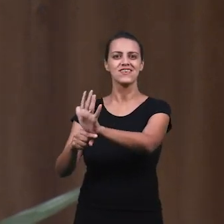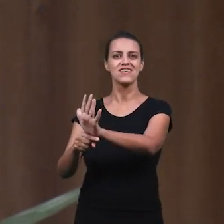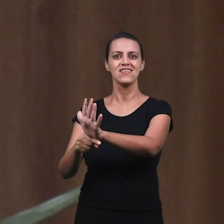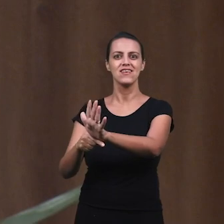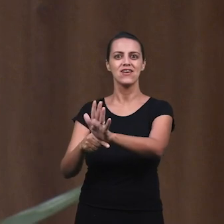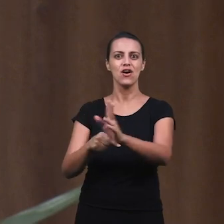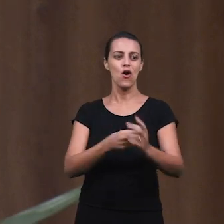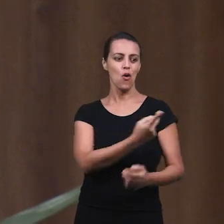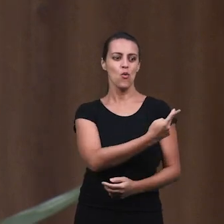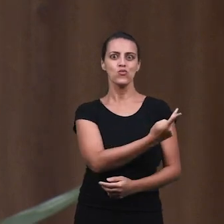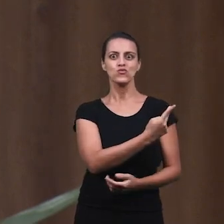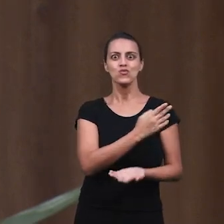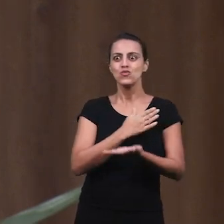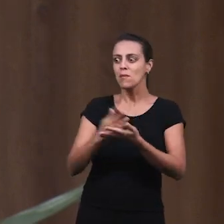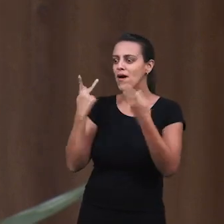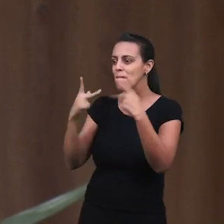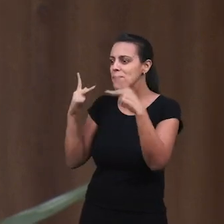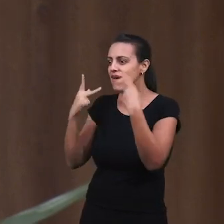lui,